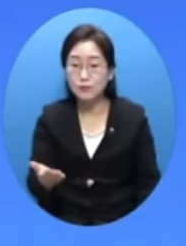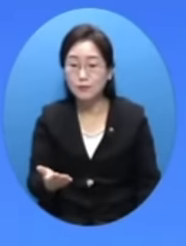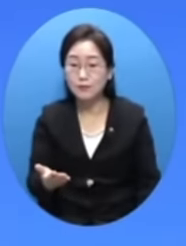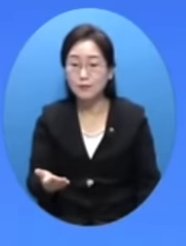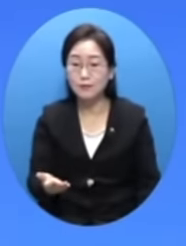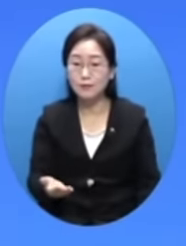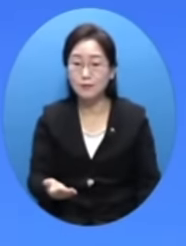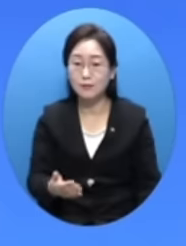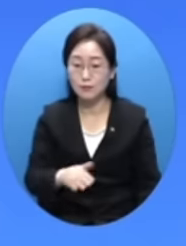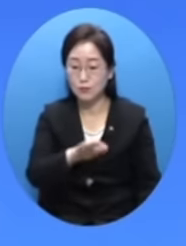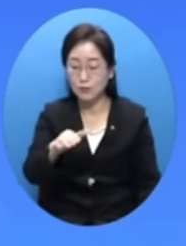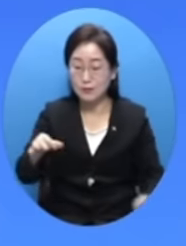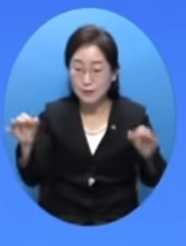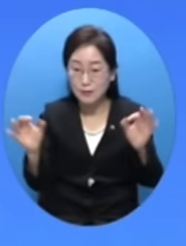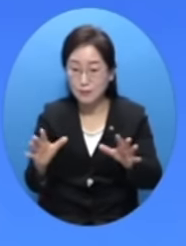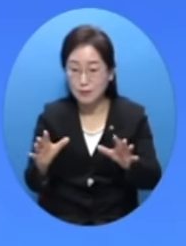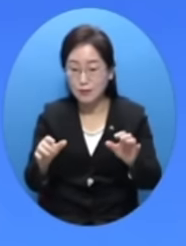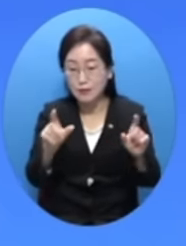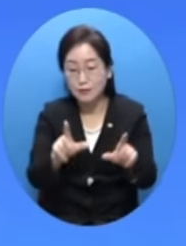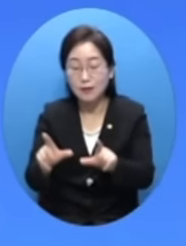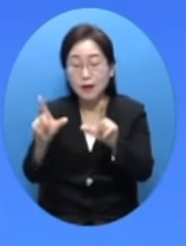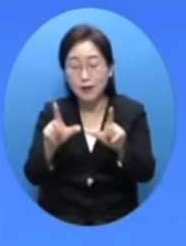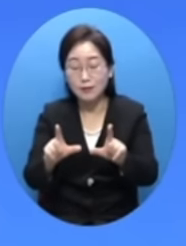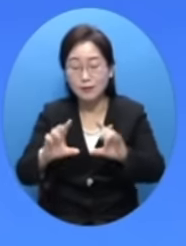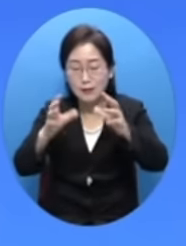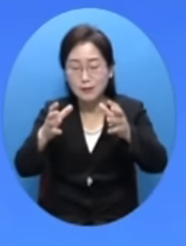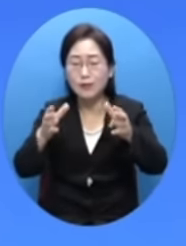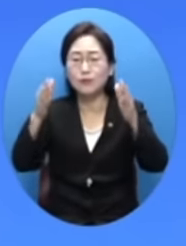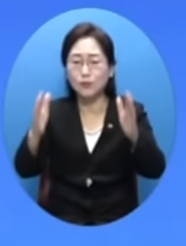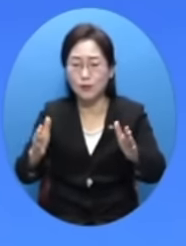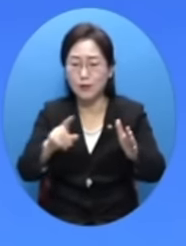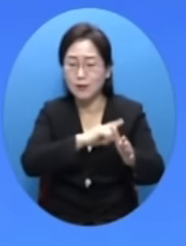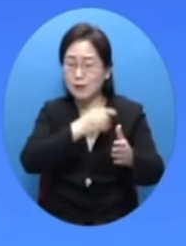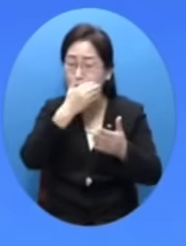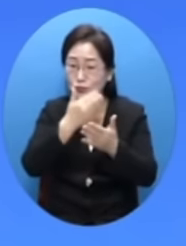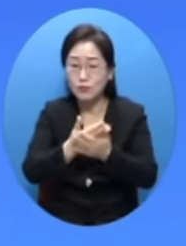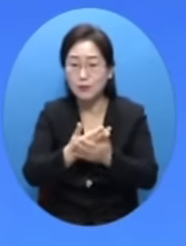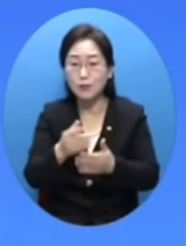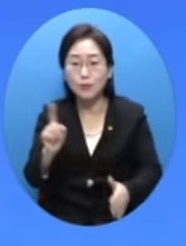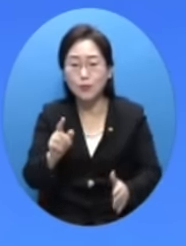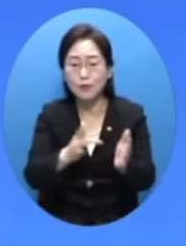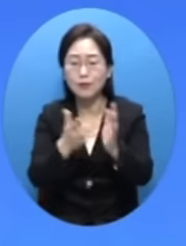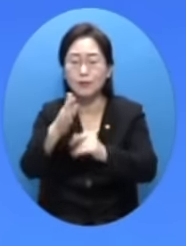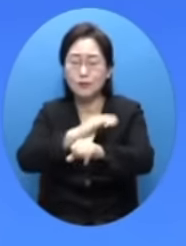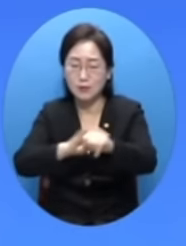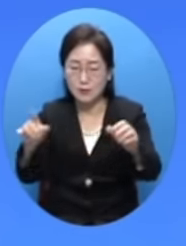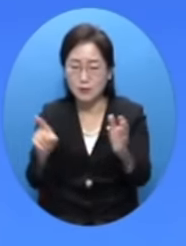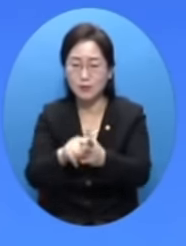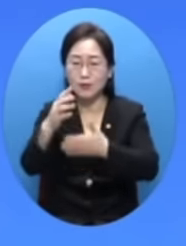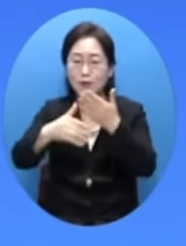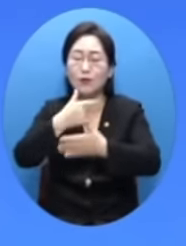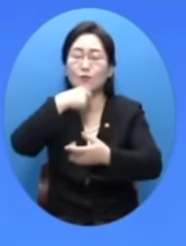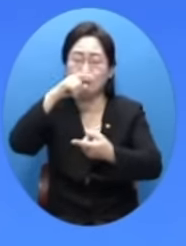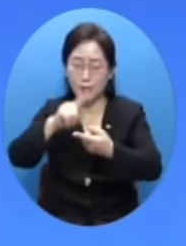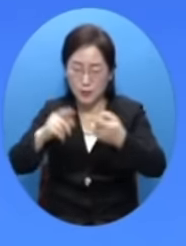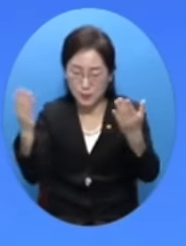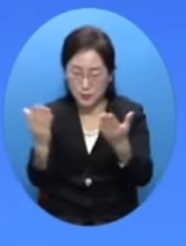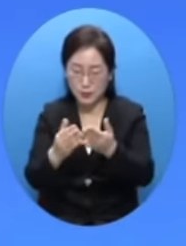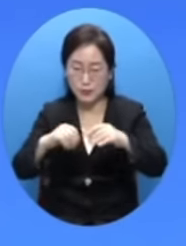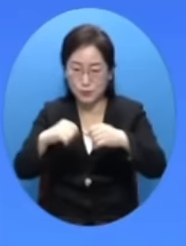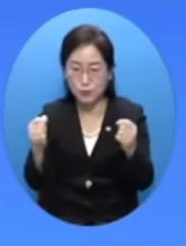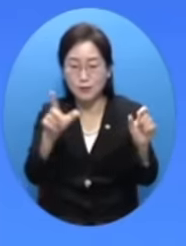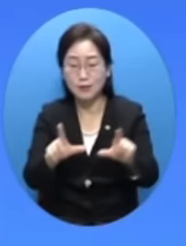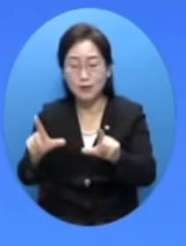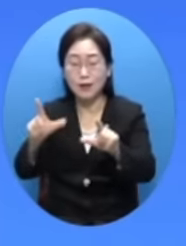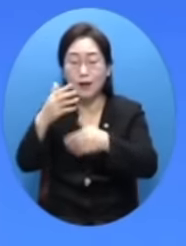우리가 잠깐 있다가는 이 이상길에서 가장 귀한 것이 예수 잘 믿고 하나님 뜻대로 살다가 하나님의